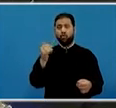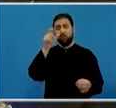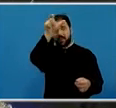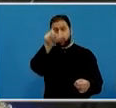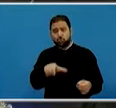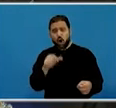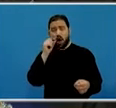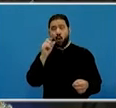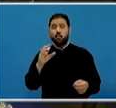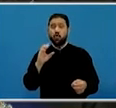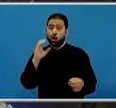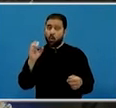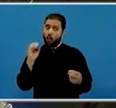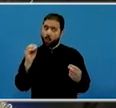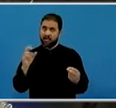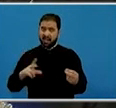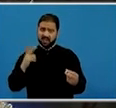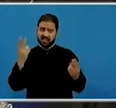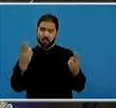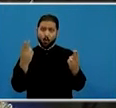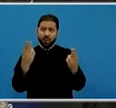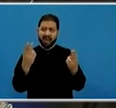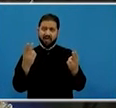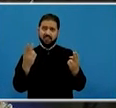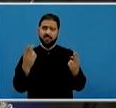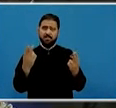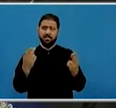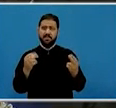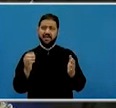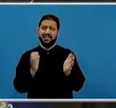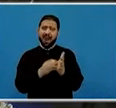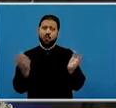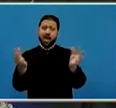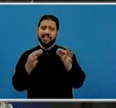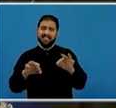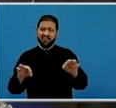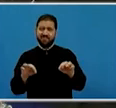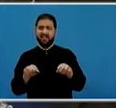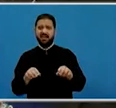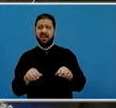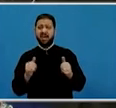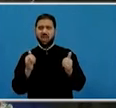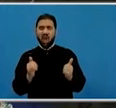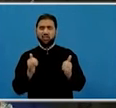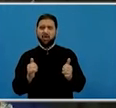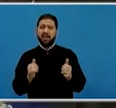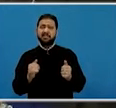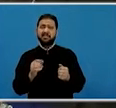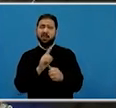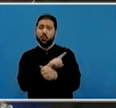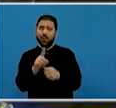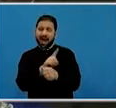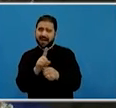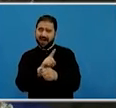omului contează foarte mult, pentru că trebuie să fie în această lucrare a prieteniei, în